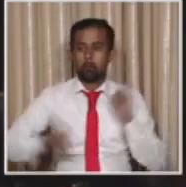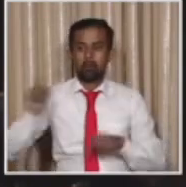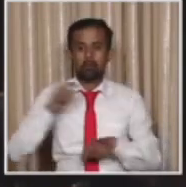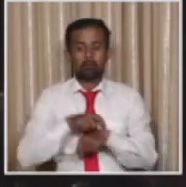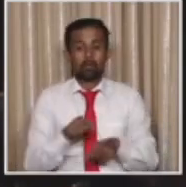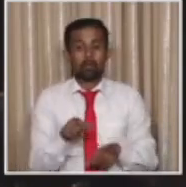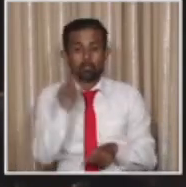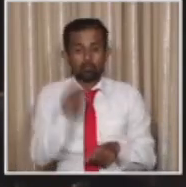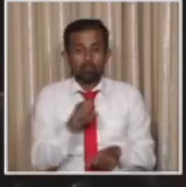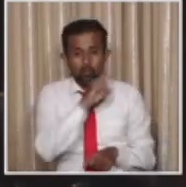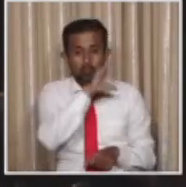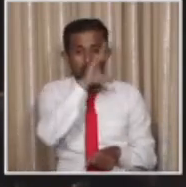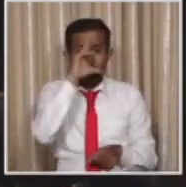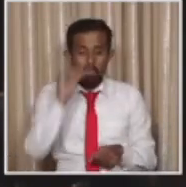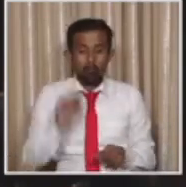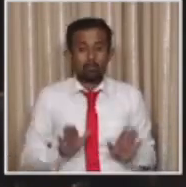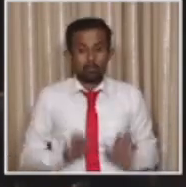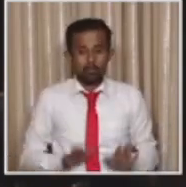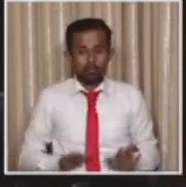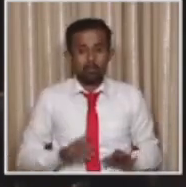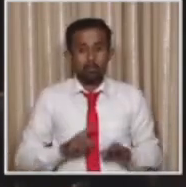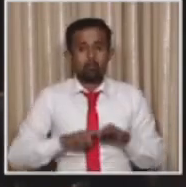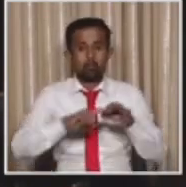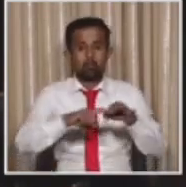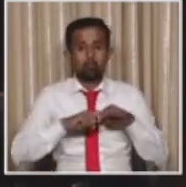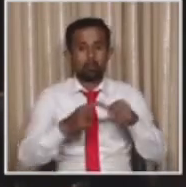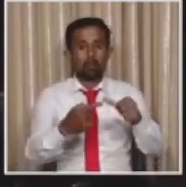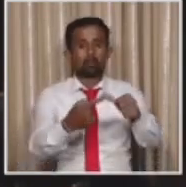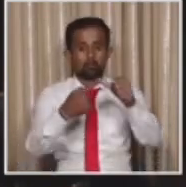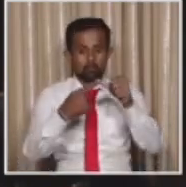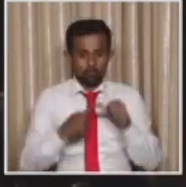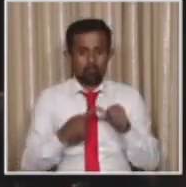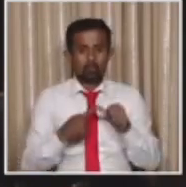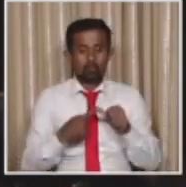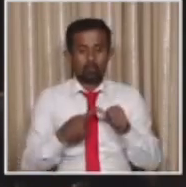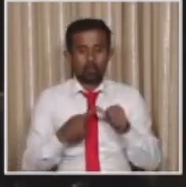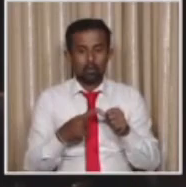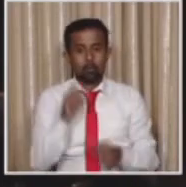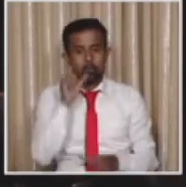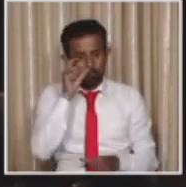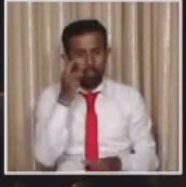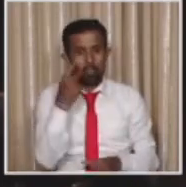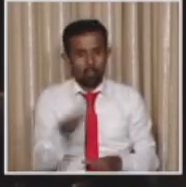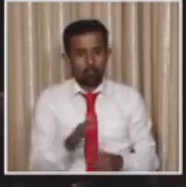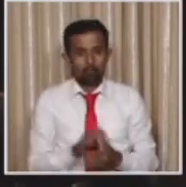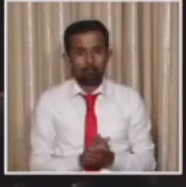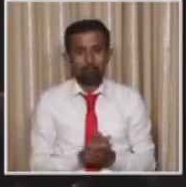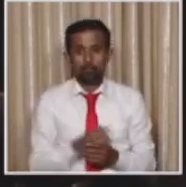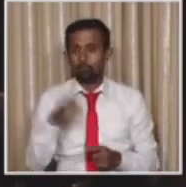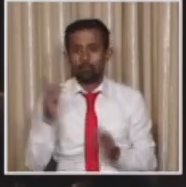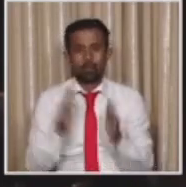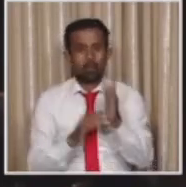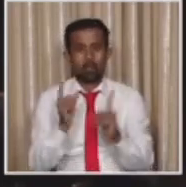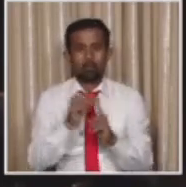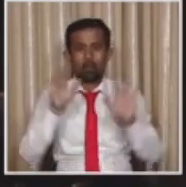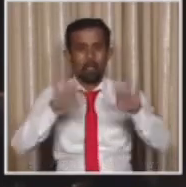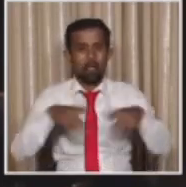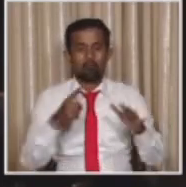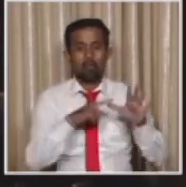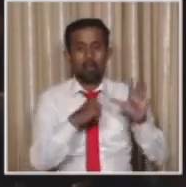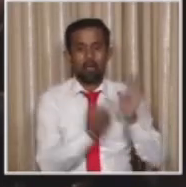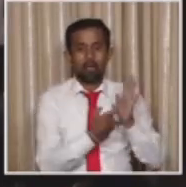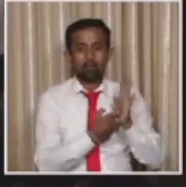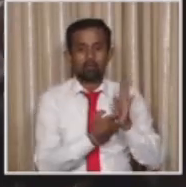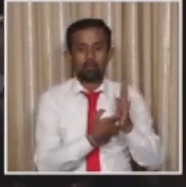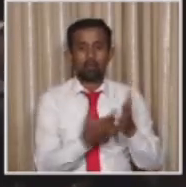මෙතන ඉඳගෙන අද උදේ ඉඳලා හවස වෙනකල් මේ ප්‍රශ්න වලට උත්තර දෙන්න එතුමා හිටගෙන මෙතන ඉඳගෙන අපි බලන් හිටියා. අනිත් ඇමතිවරු එක්කෙනෙක්වත් නැහැ. අරුන්දික මහන්දු මහත්තයා